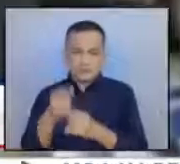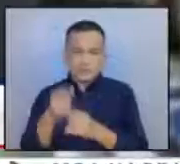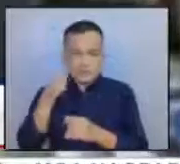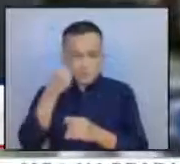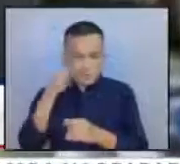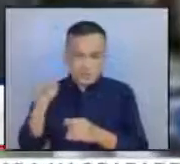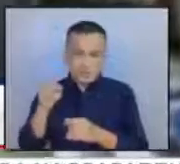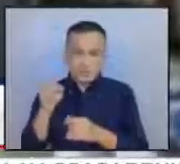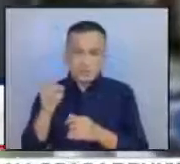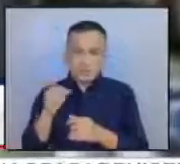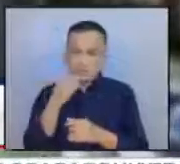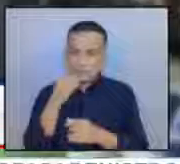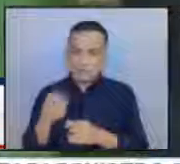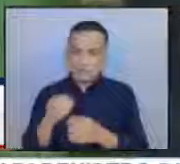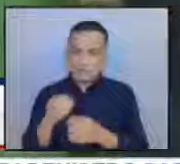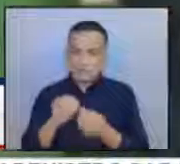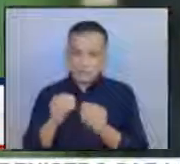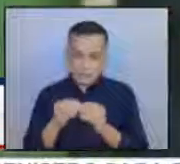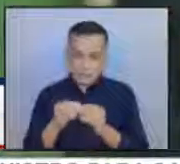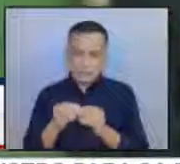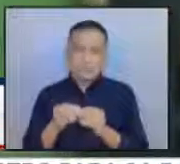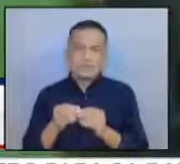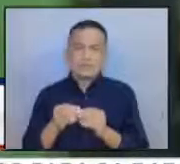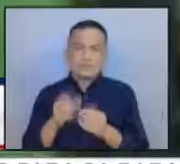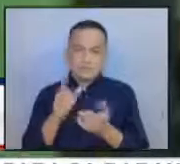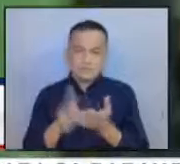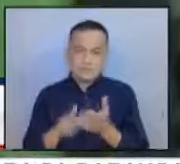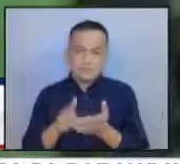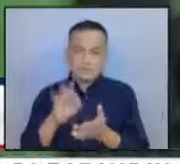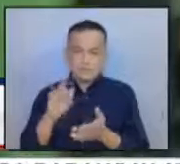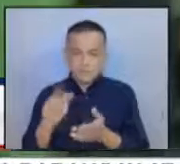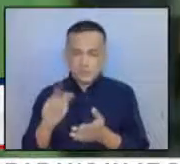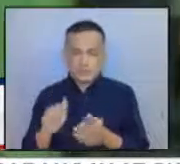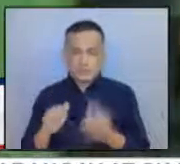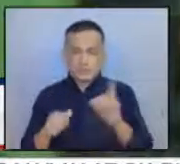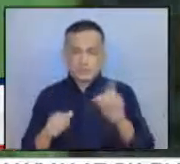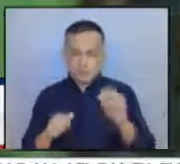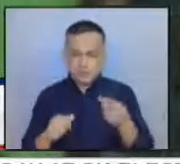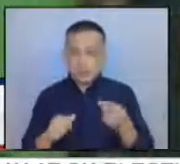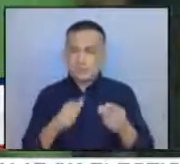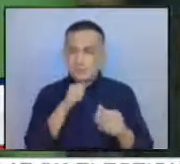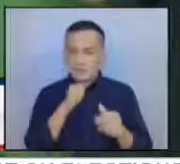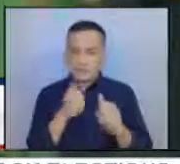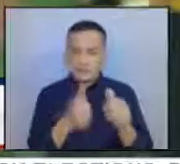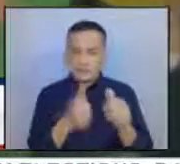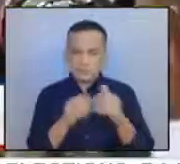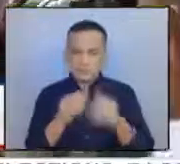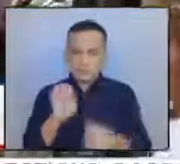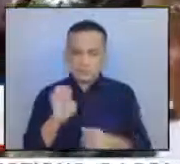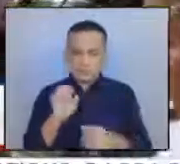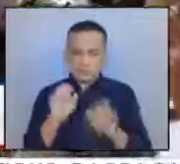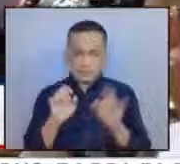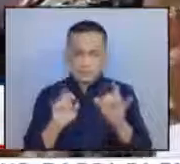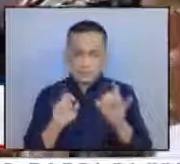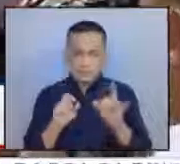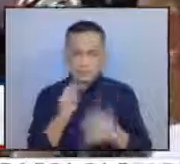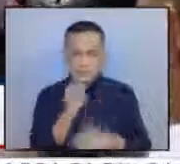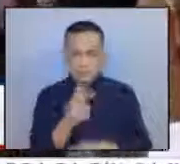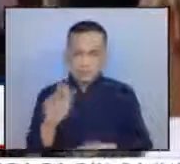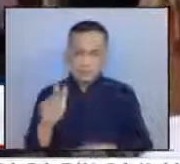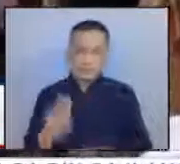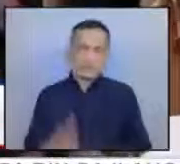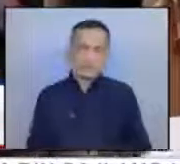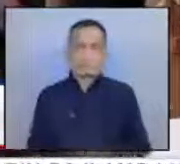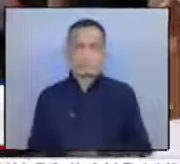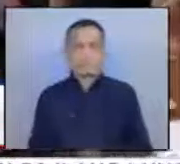at Circular ng DOH at FDA kapag hindi sumunod sa deadline na June 18, 2023. Isang linggo bago